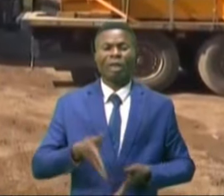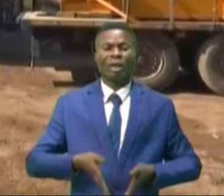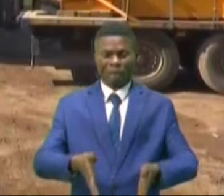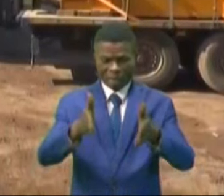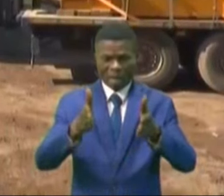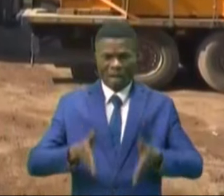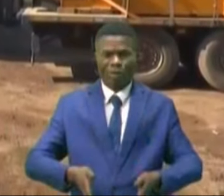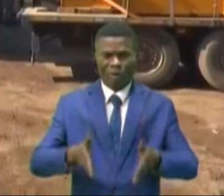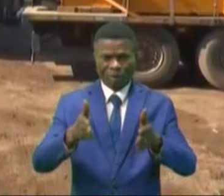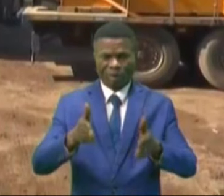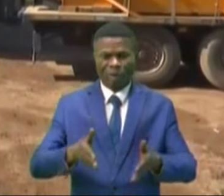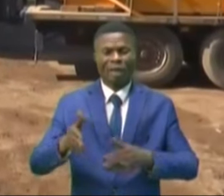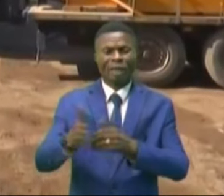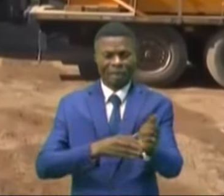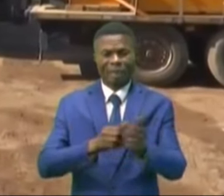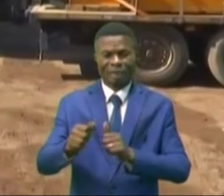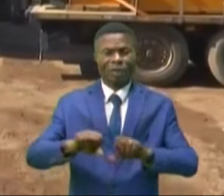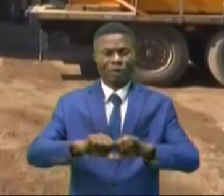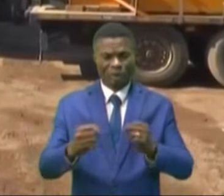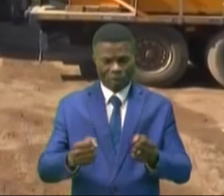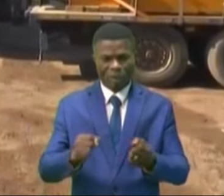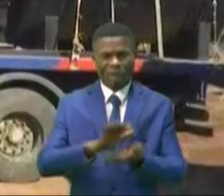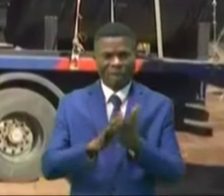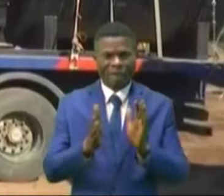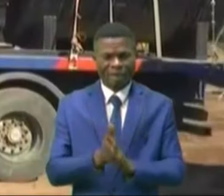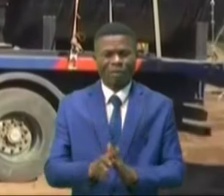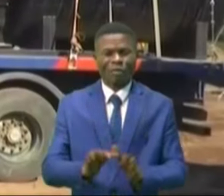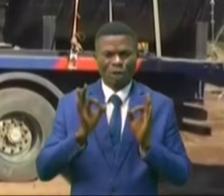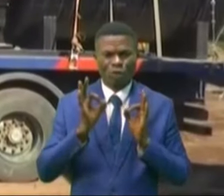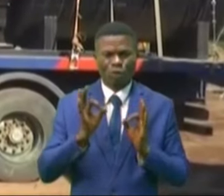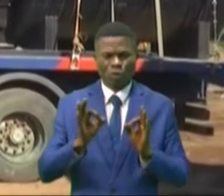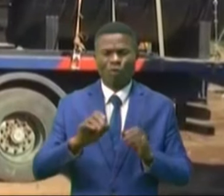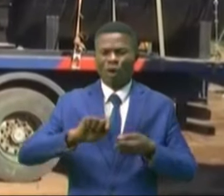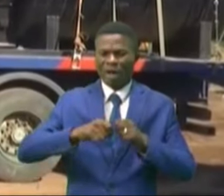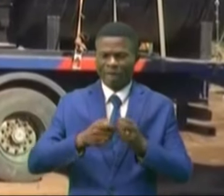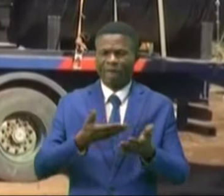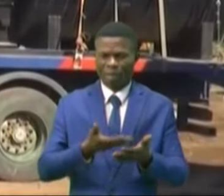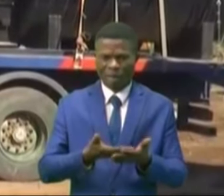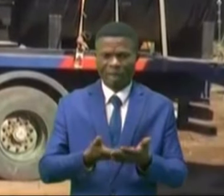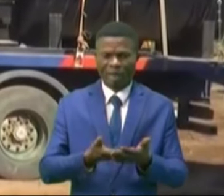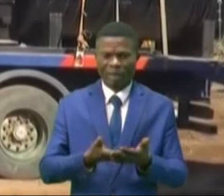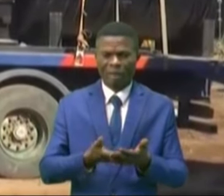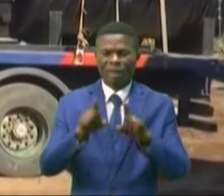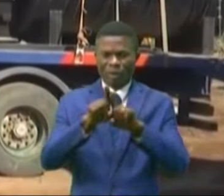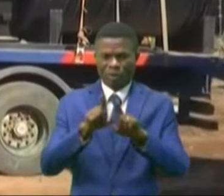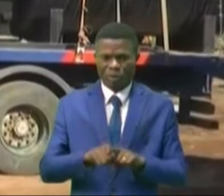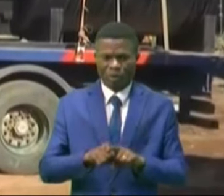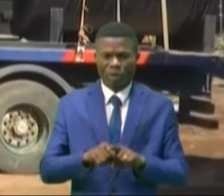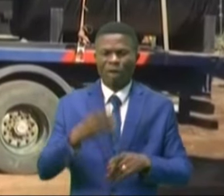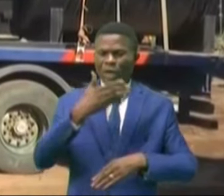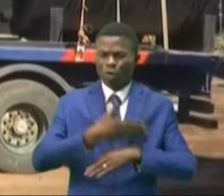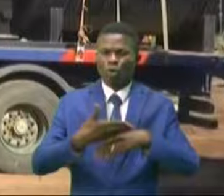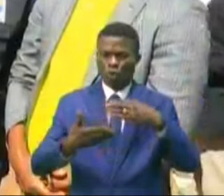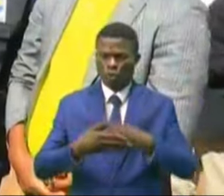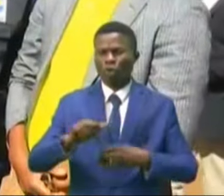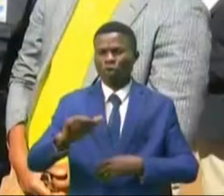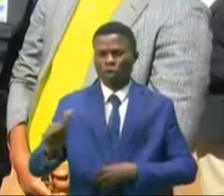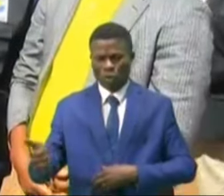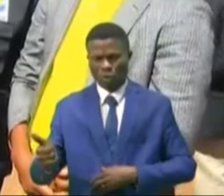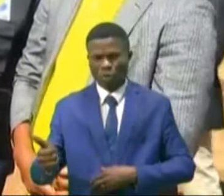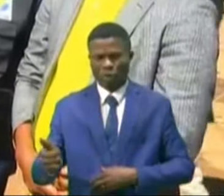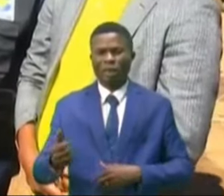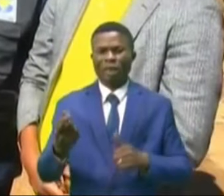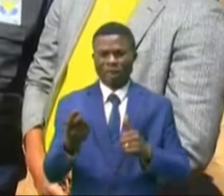sont abîmées, être réhabilitées et en construire d'autres. Il